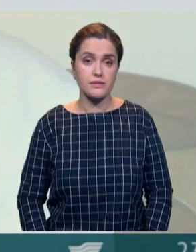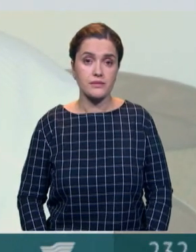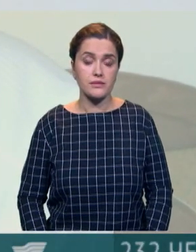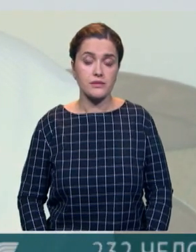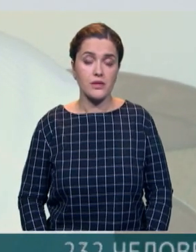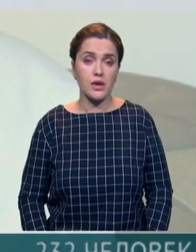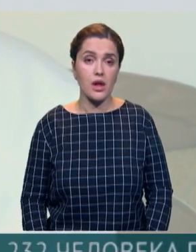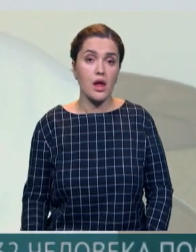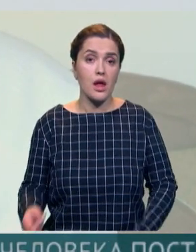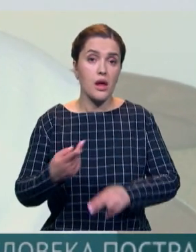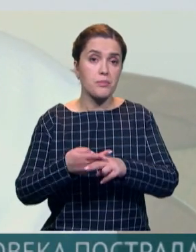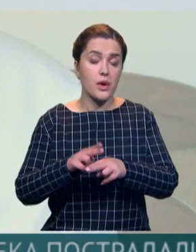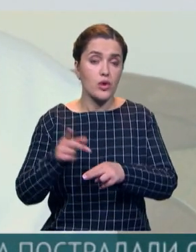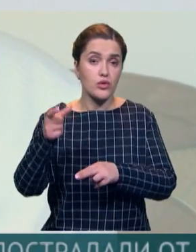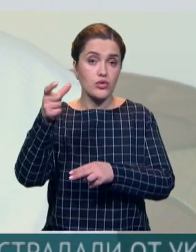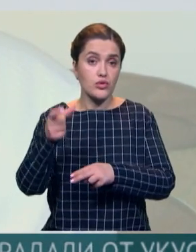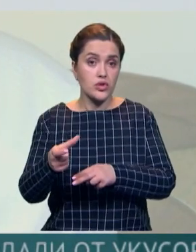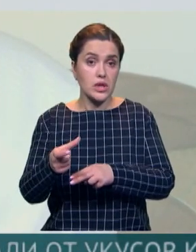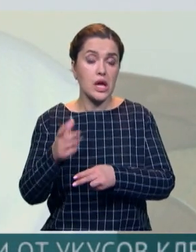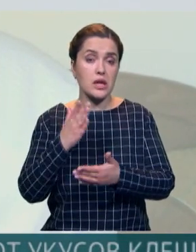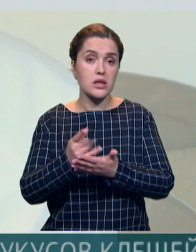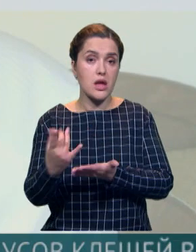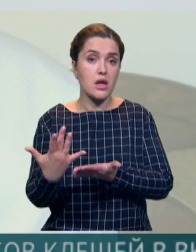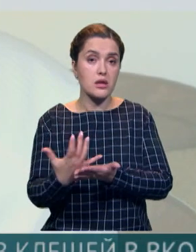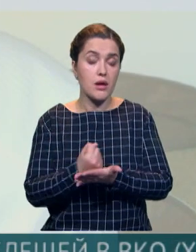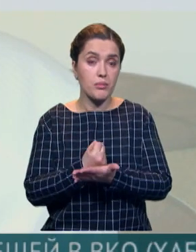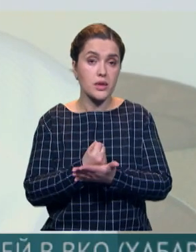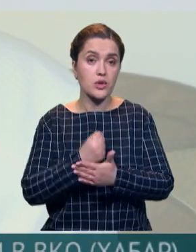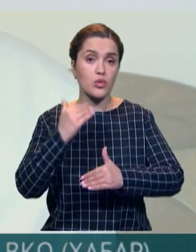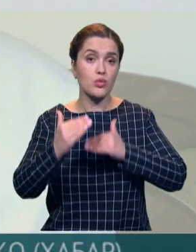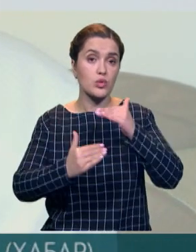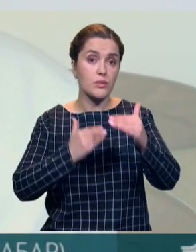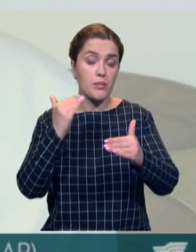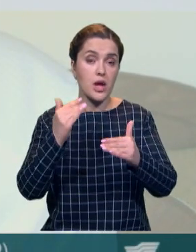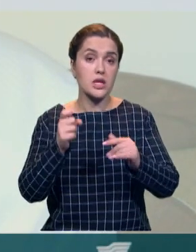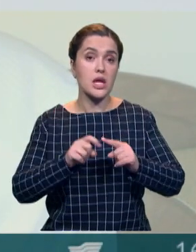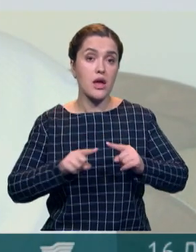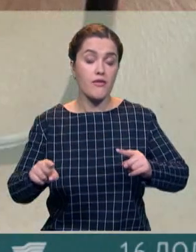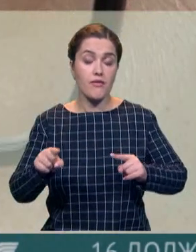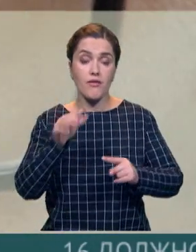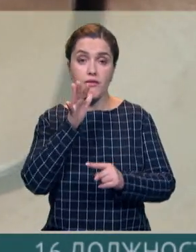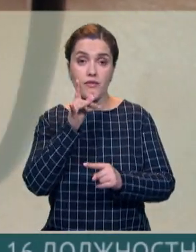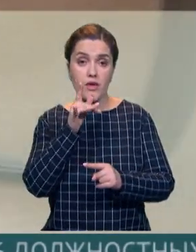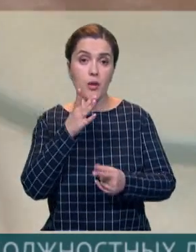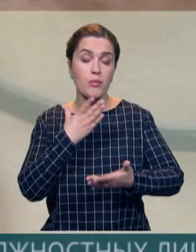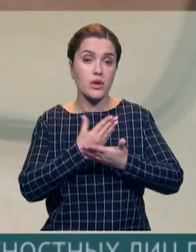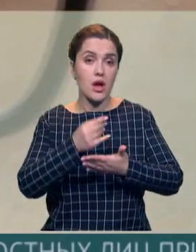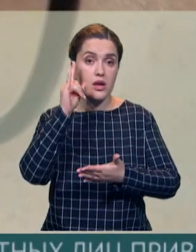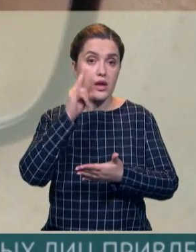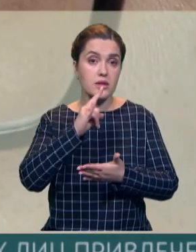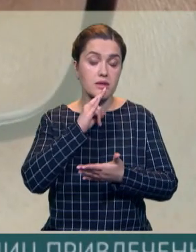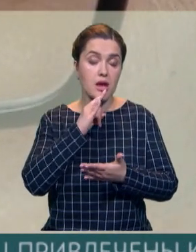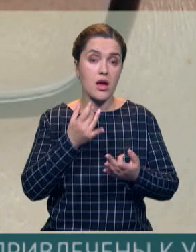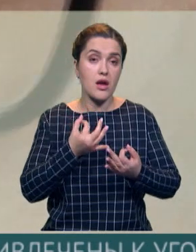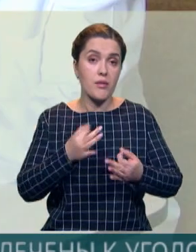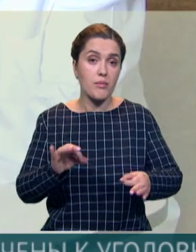молодых людей, которые добились успехов именно за время нашей независимости. Именно наша страна, вот